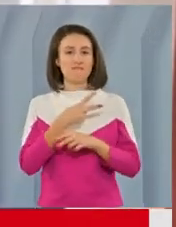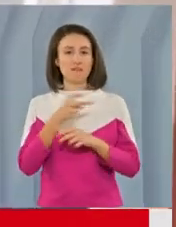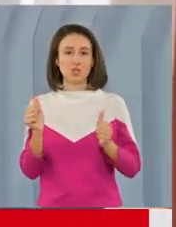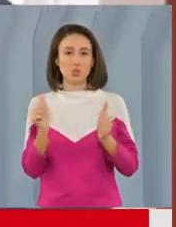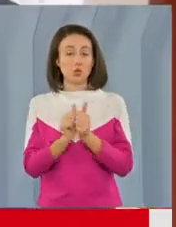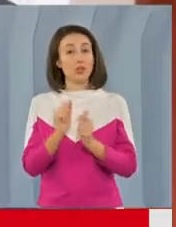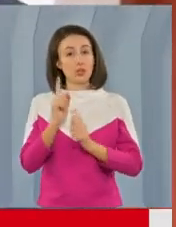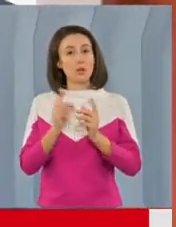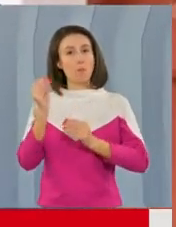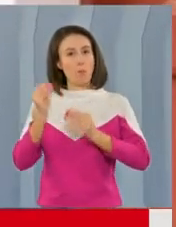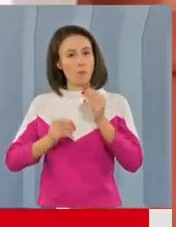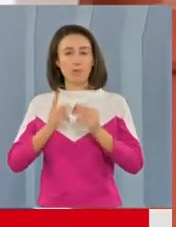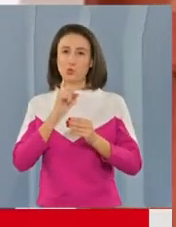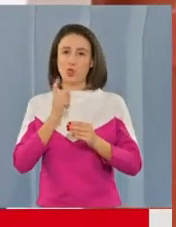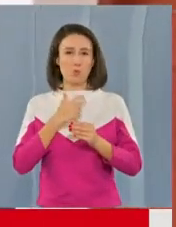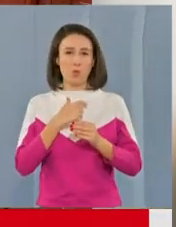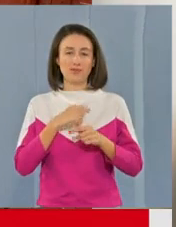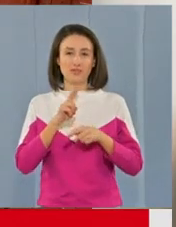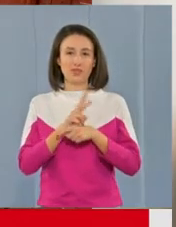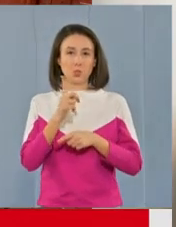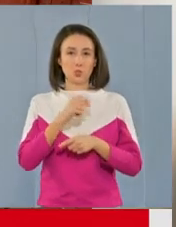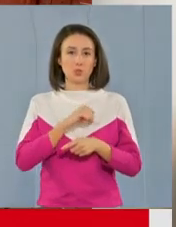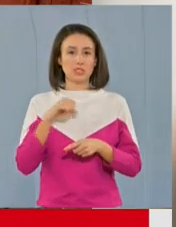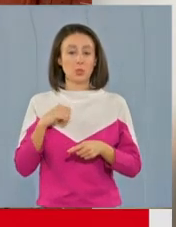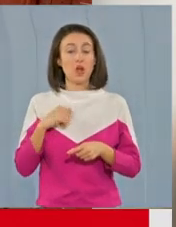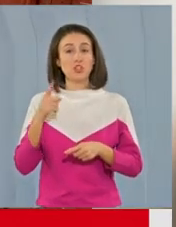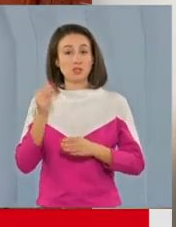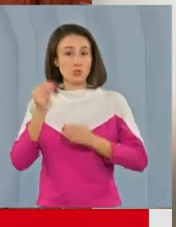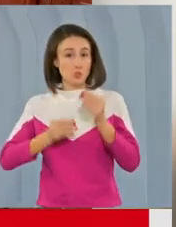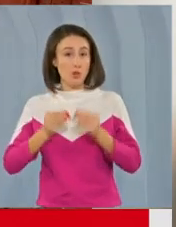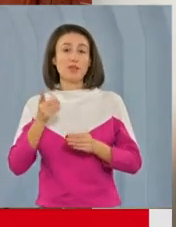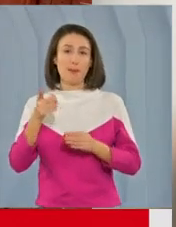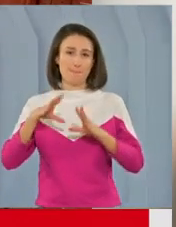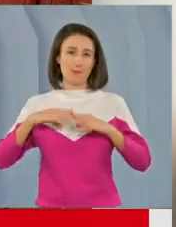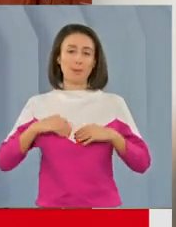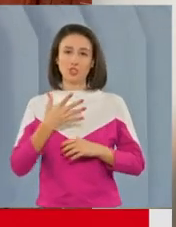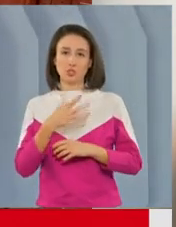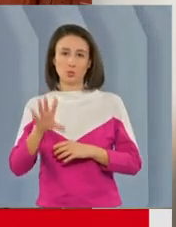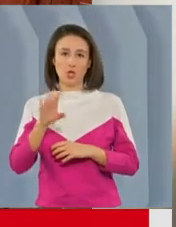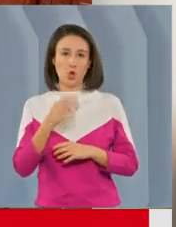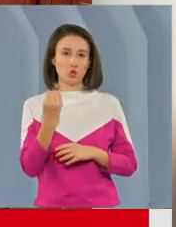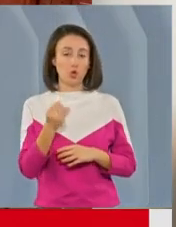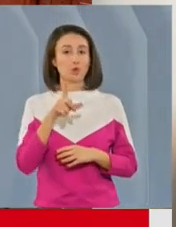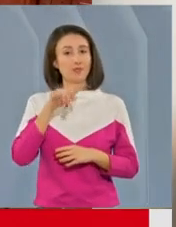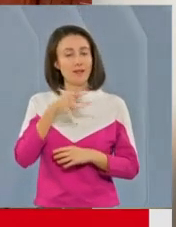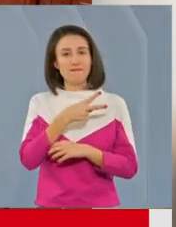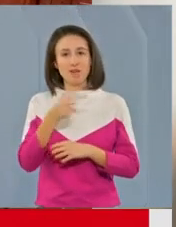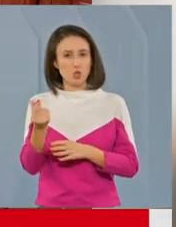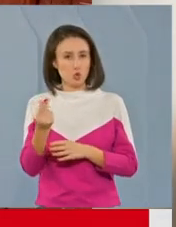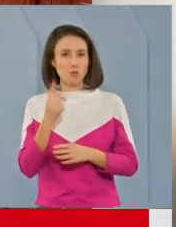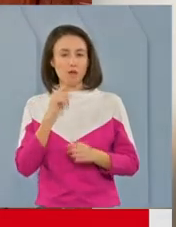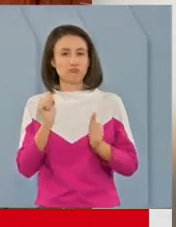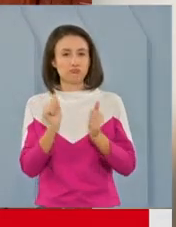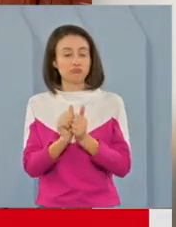însoțitori, deși are probleme și nu se poate întreține de unul singur. În această situație, el primea 599 de lei fără suma de